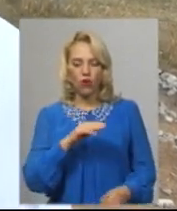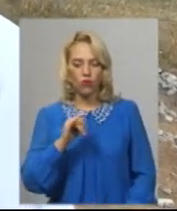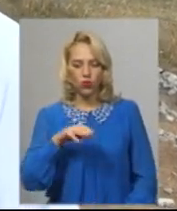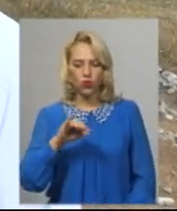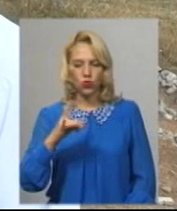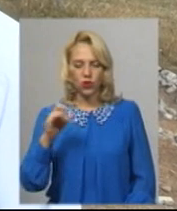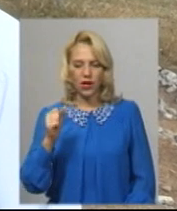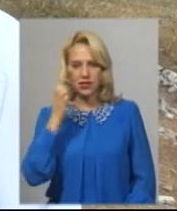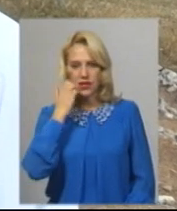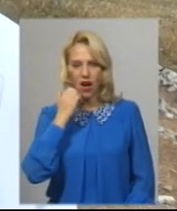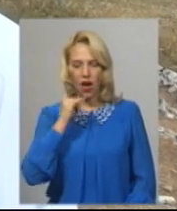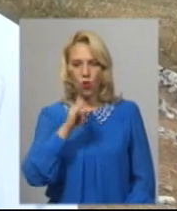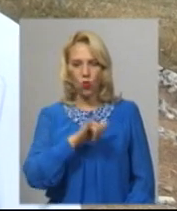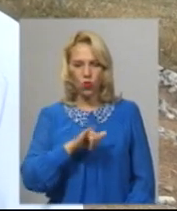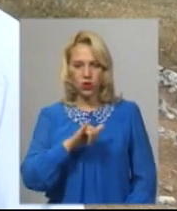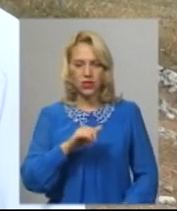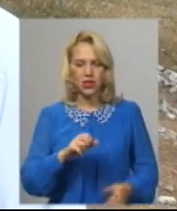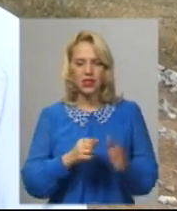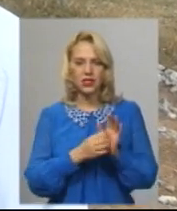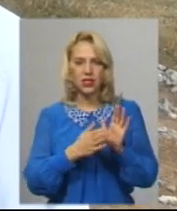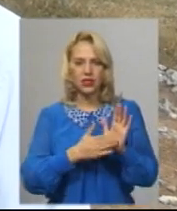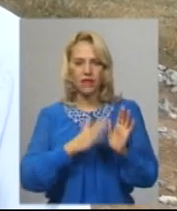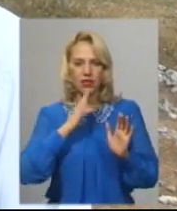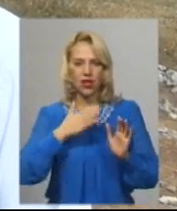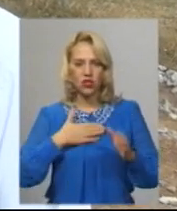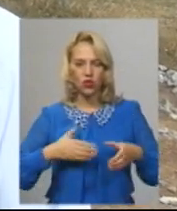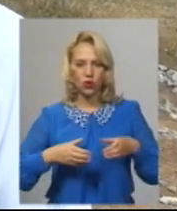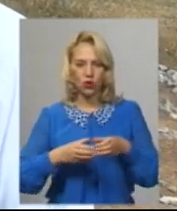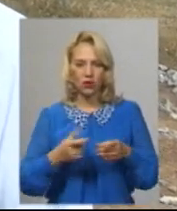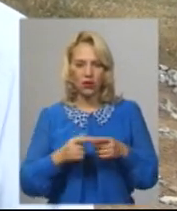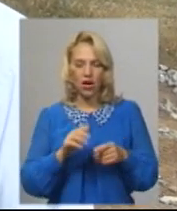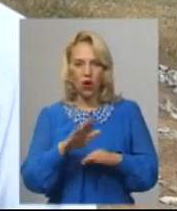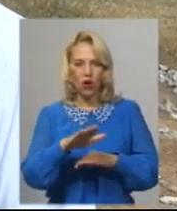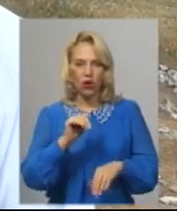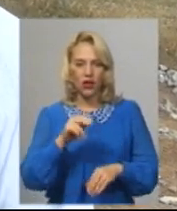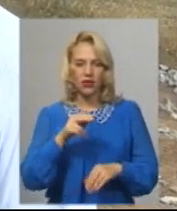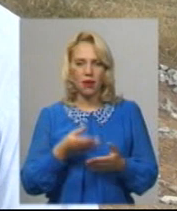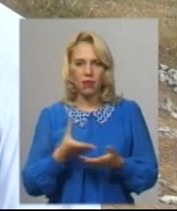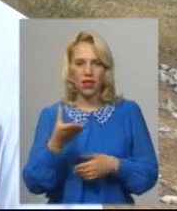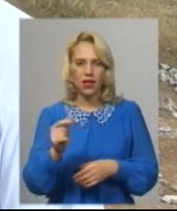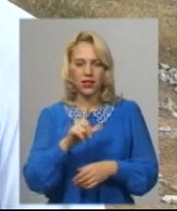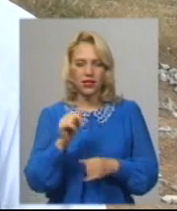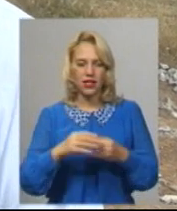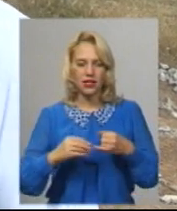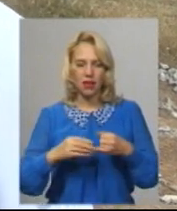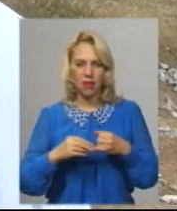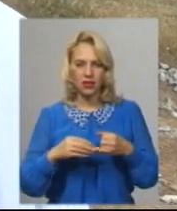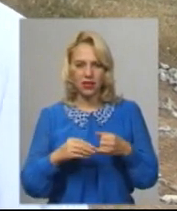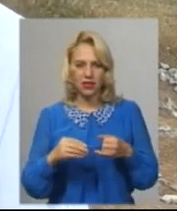Ушиця» зареєстрована в нашій громаді. Тобто і оренда, плата за земельні ділянки, і